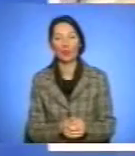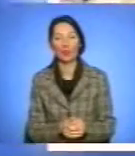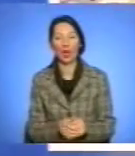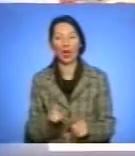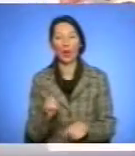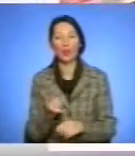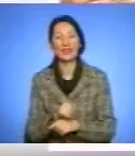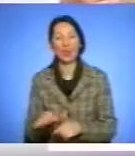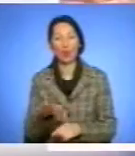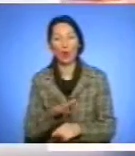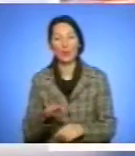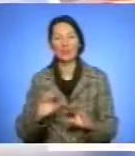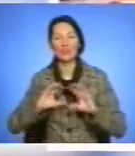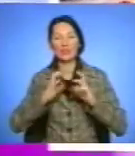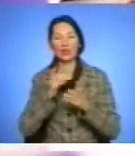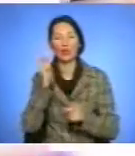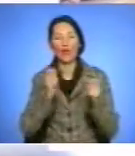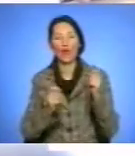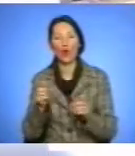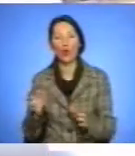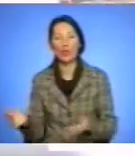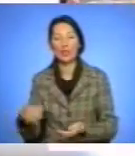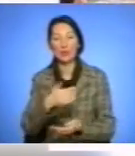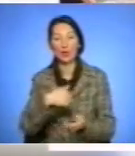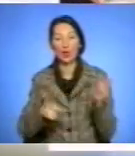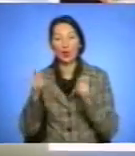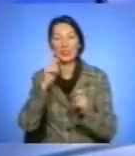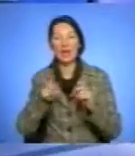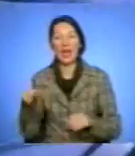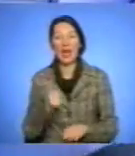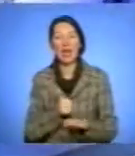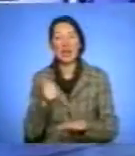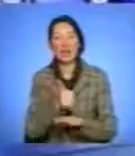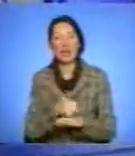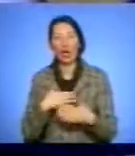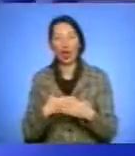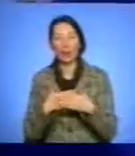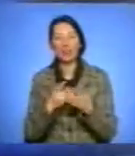У Тернополі на світовий форум зберуться лідери громадських організацій.